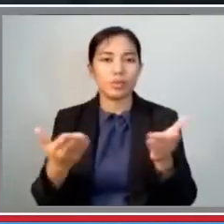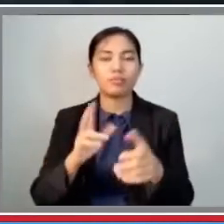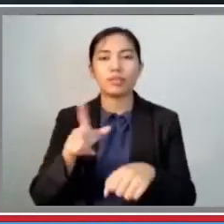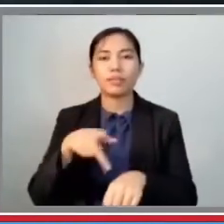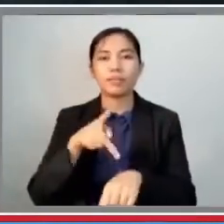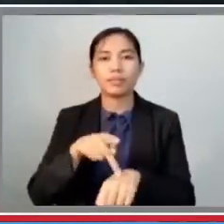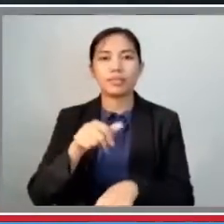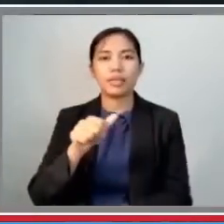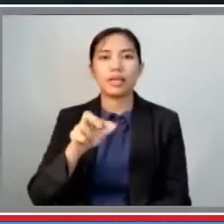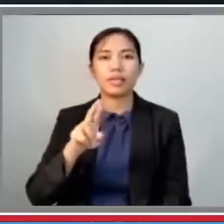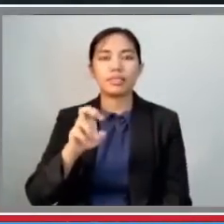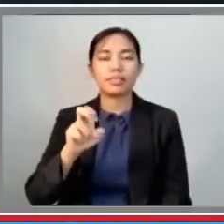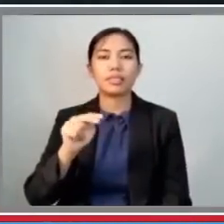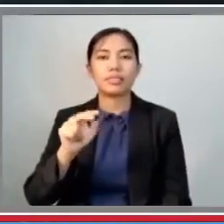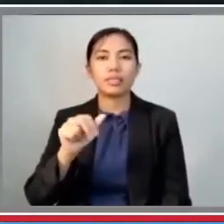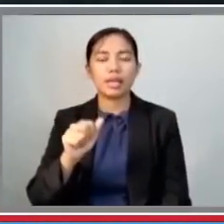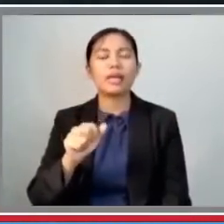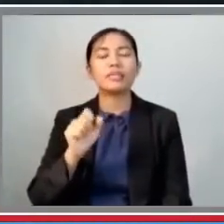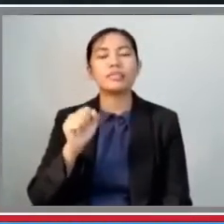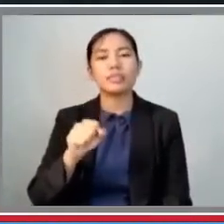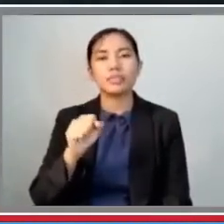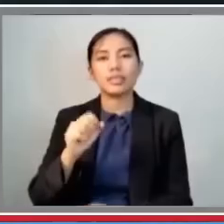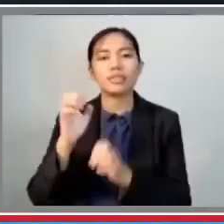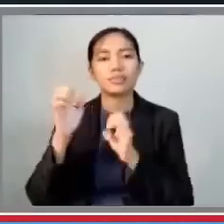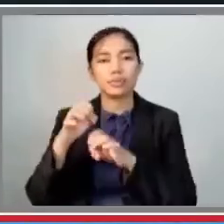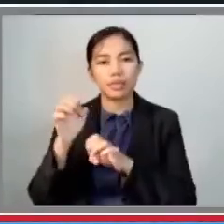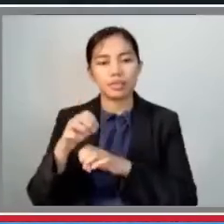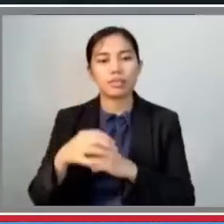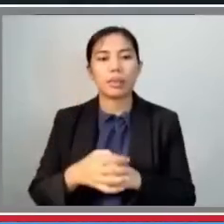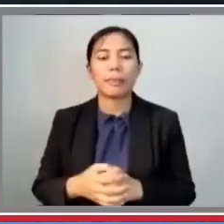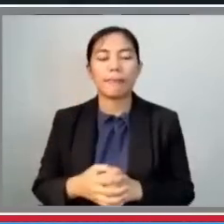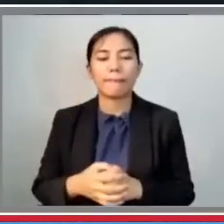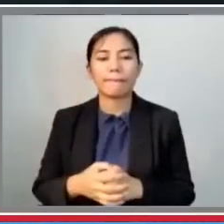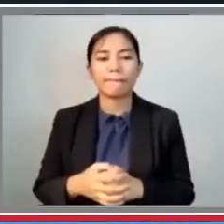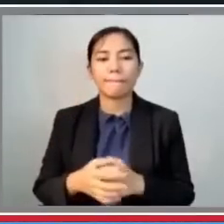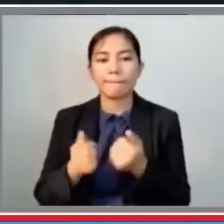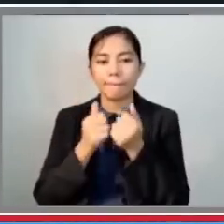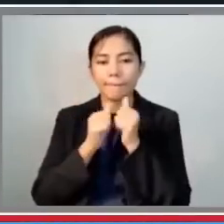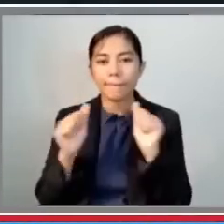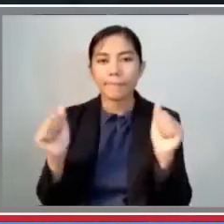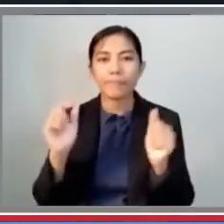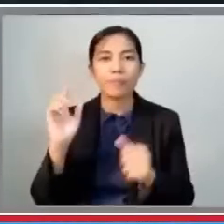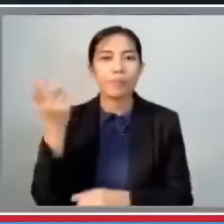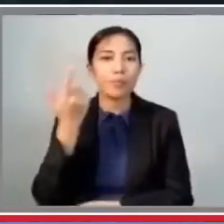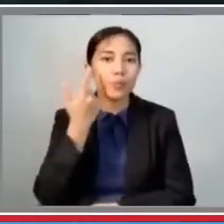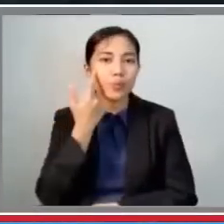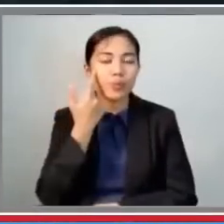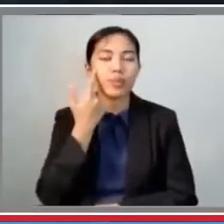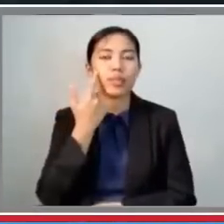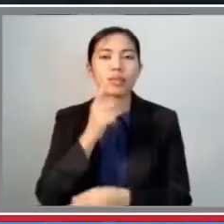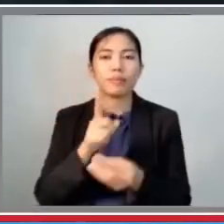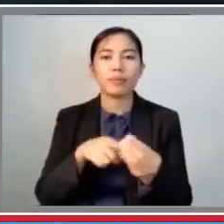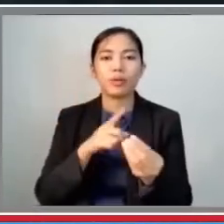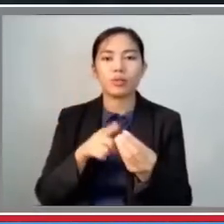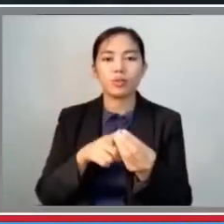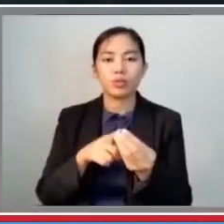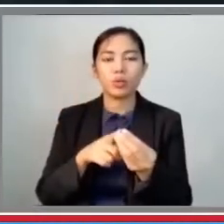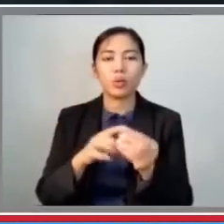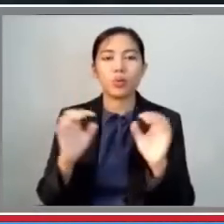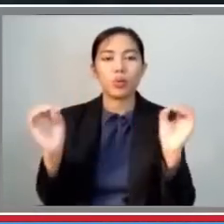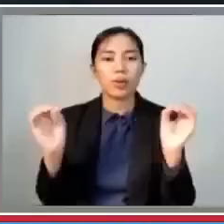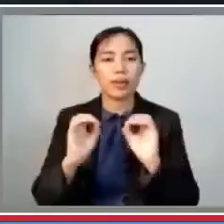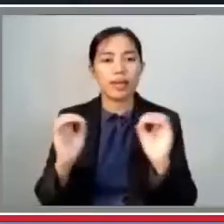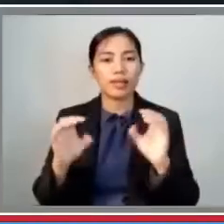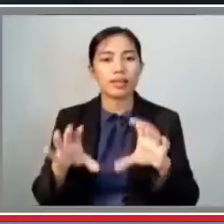yun nga po ah inaasahan din namin na sana po yung pagaan ng ating gobyerno na Ah wala pong pasok ang ating mga